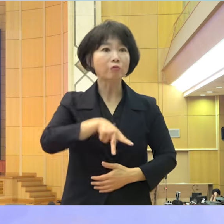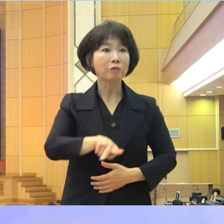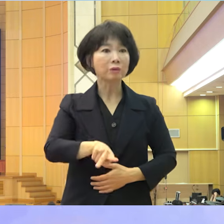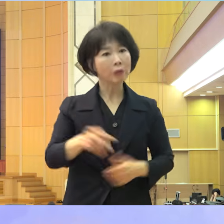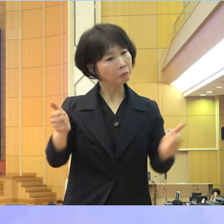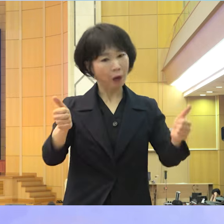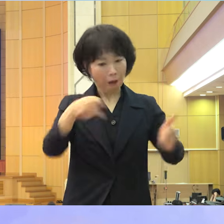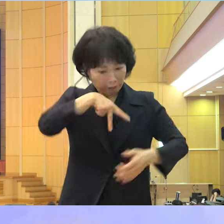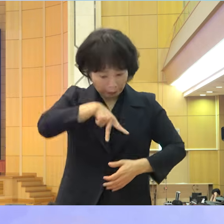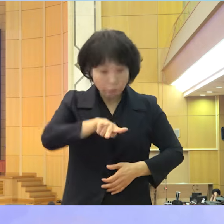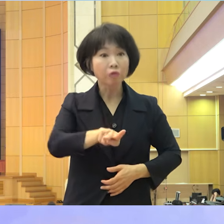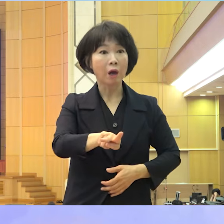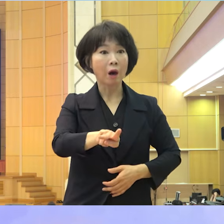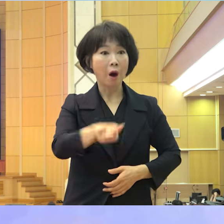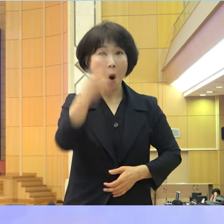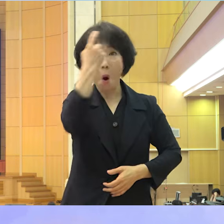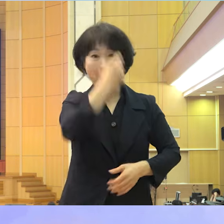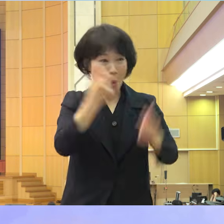쌍둥이